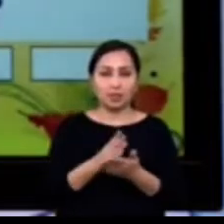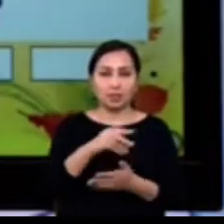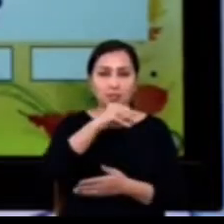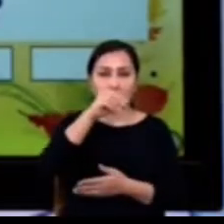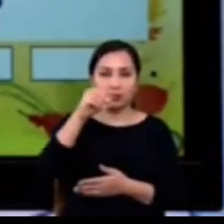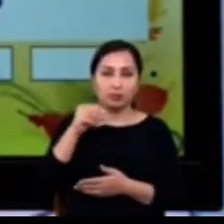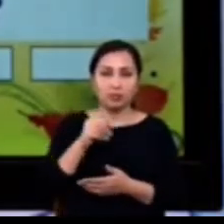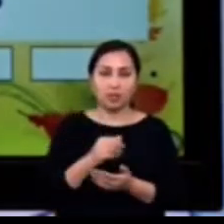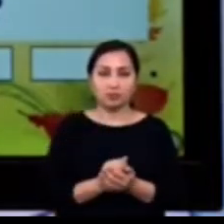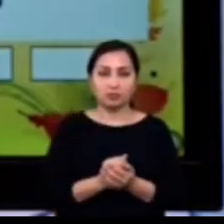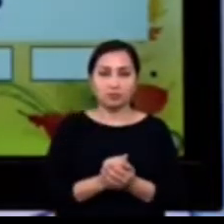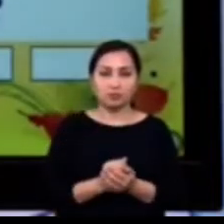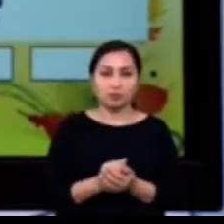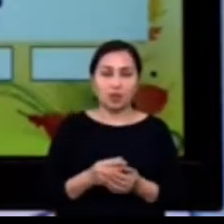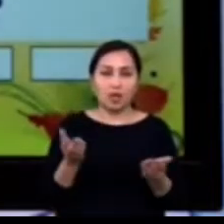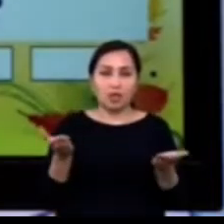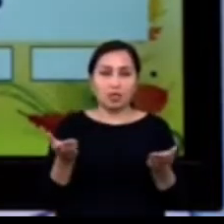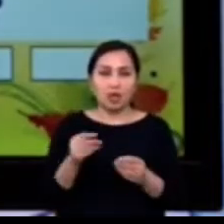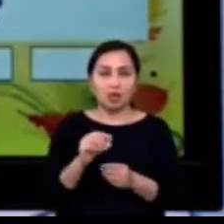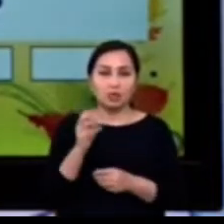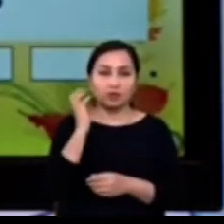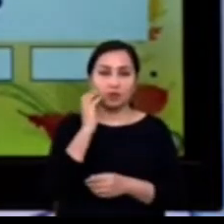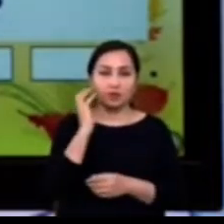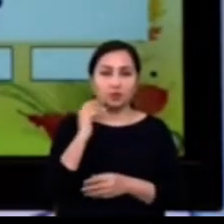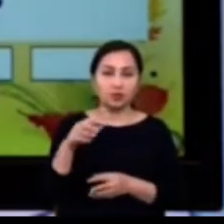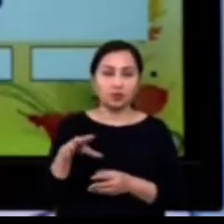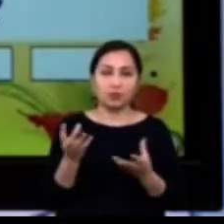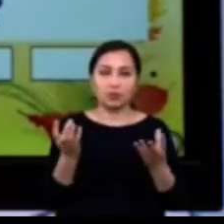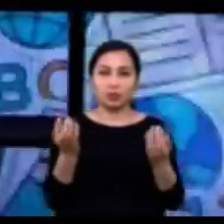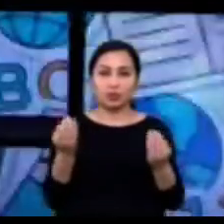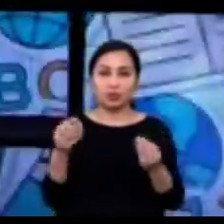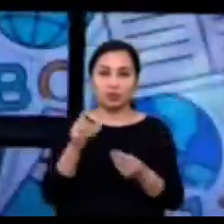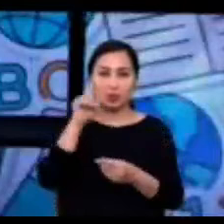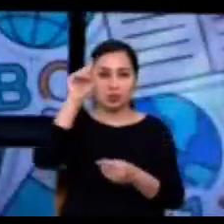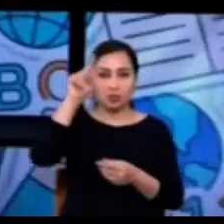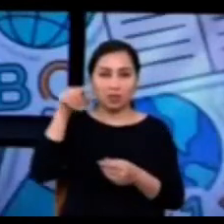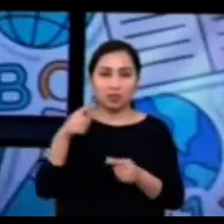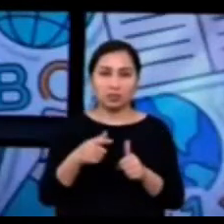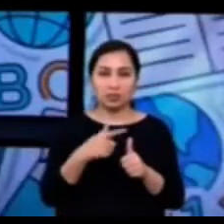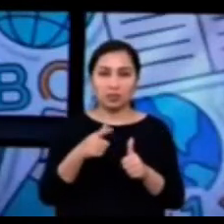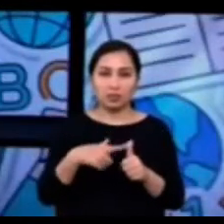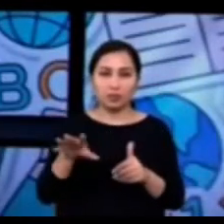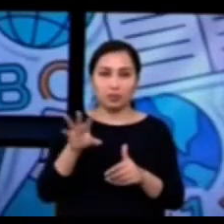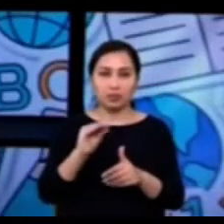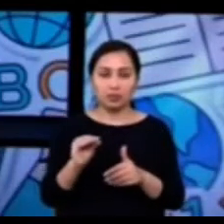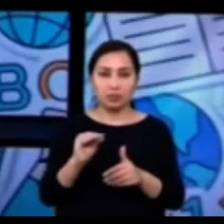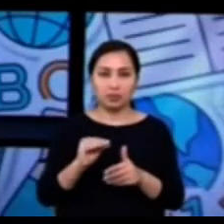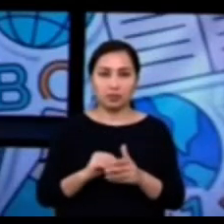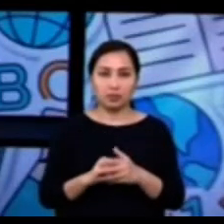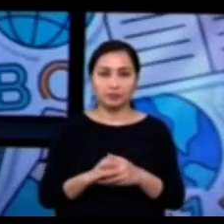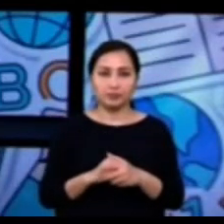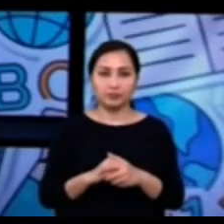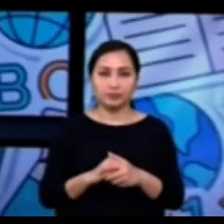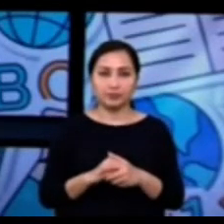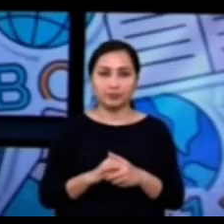семена. А какие фрукты вы еще знаете? Назовите их.